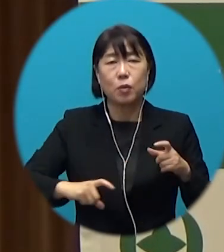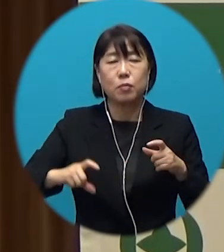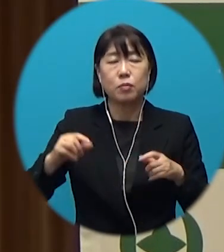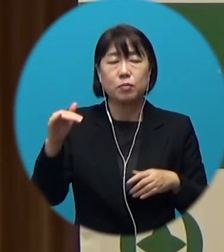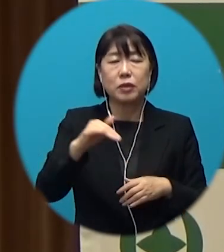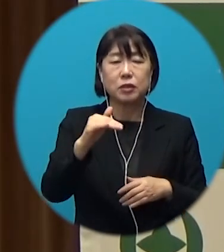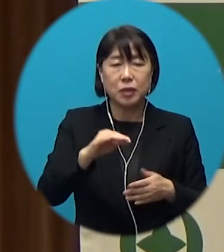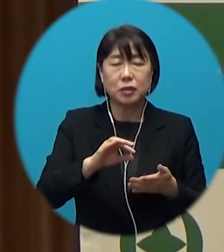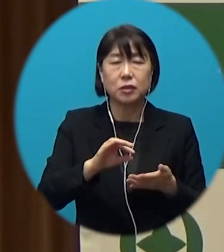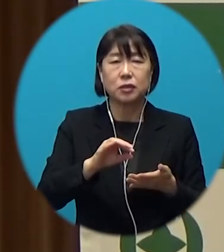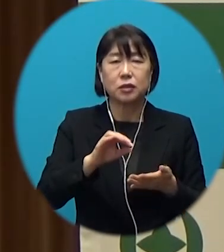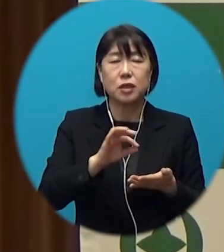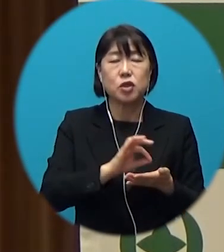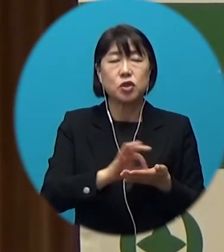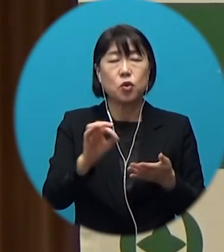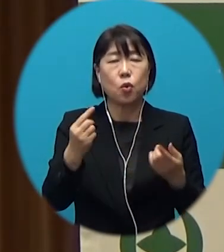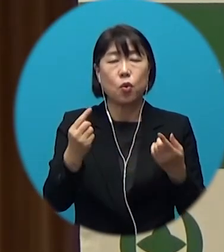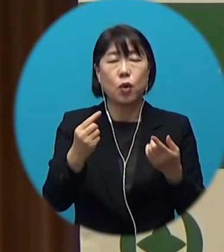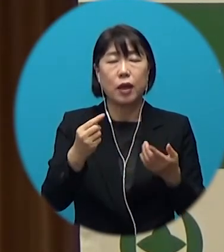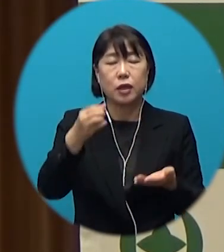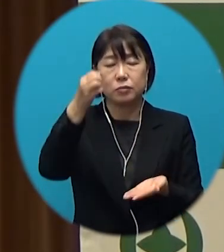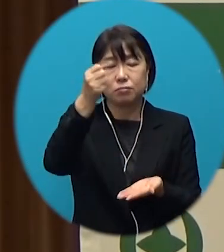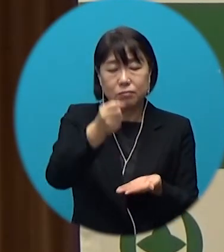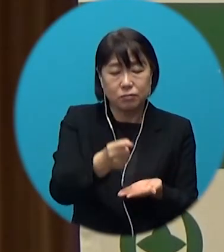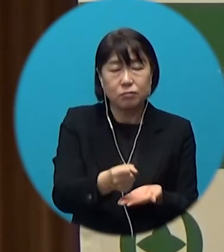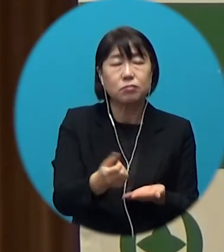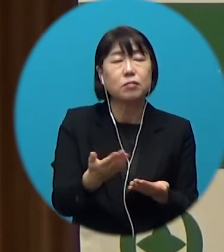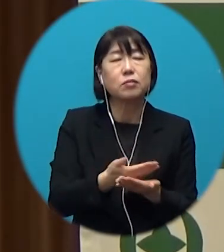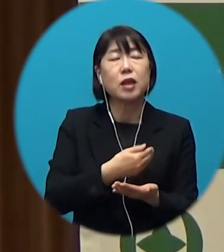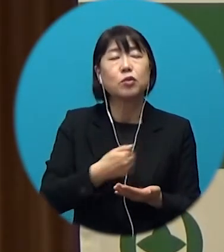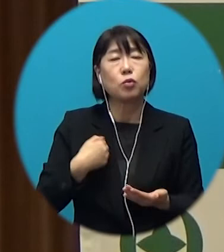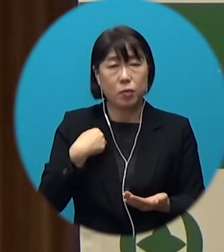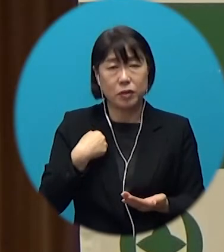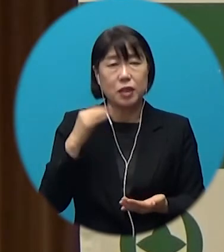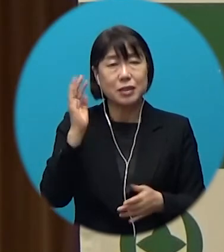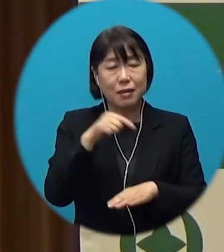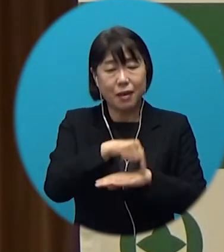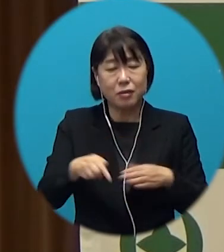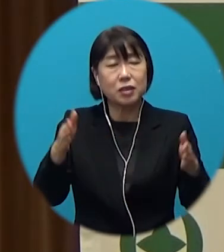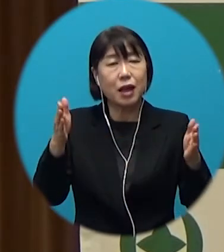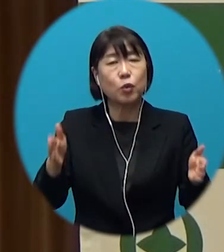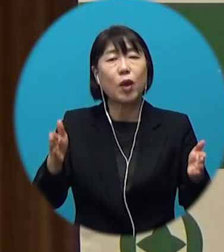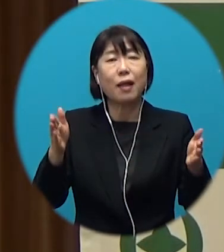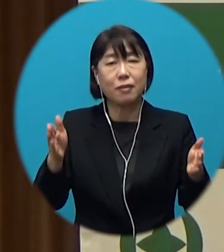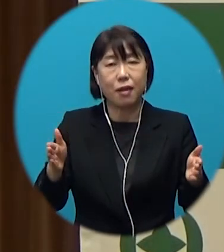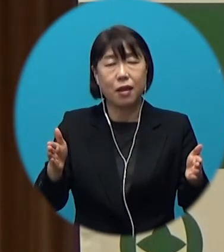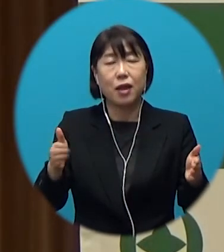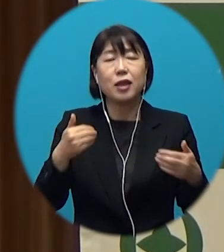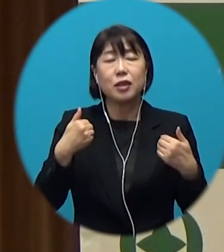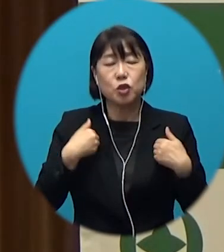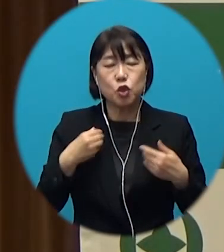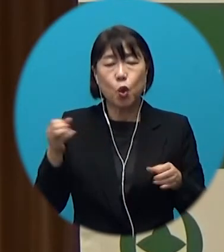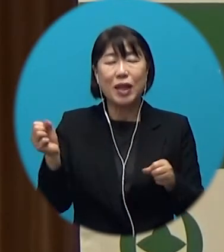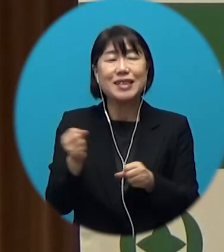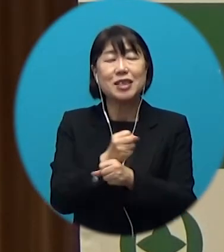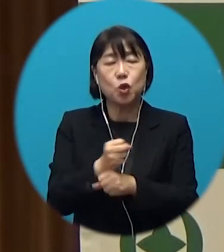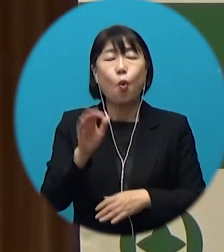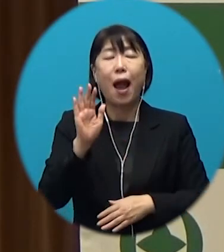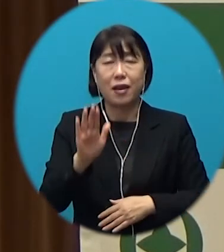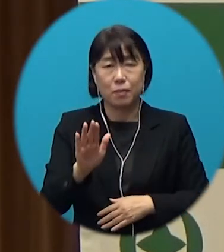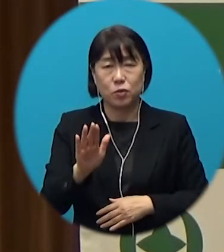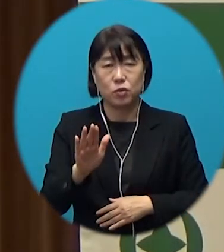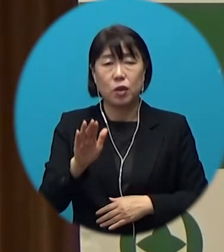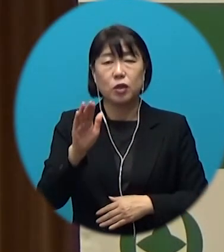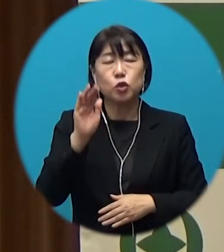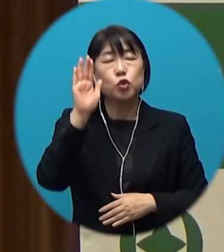改善していくと思うんですけども、今後計画期間の中においてですね、必要な事業というのはありますので、将来